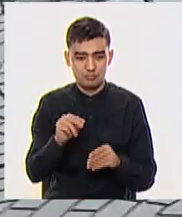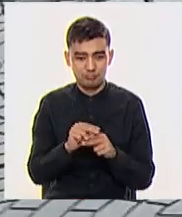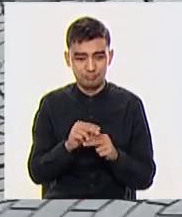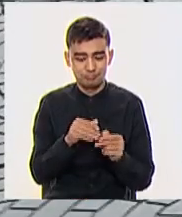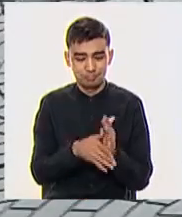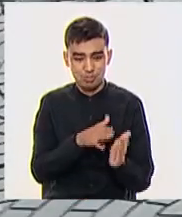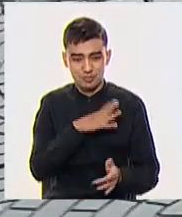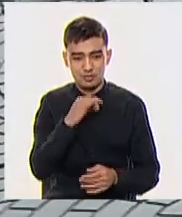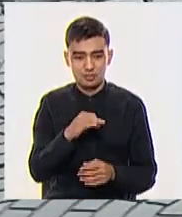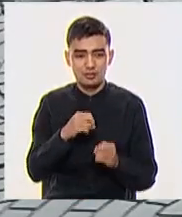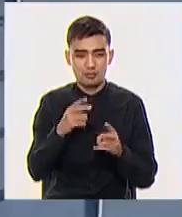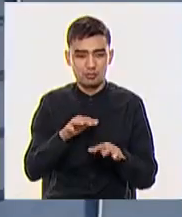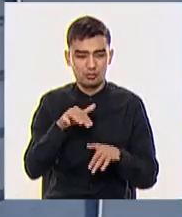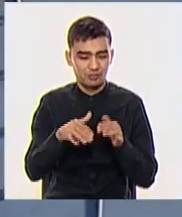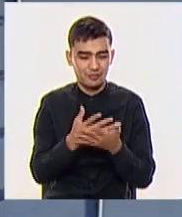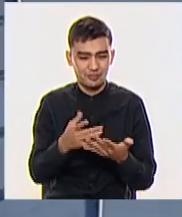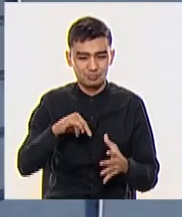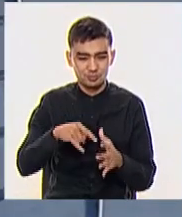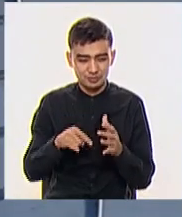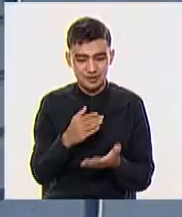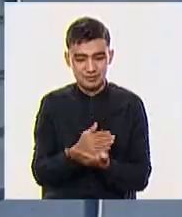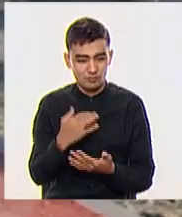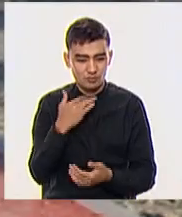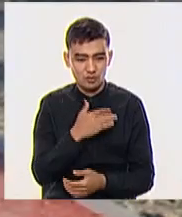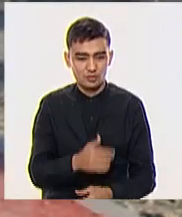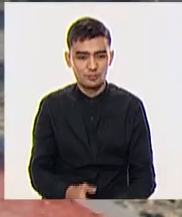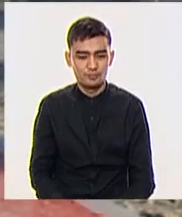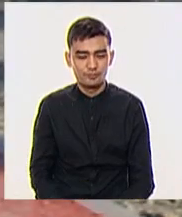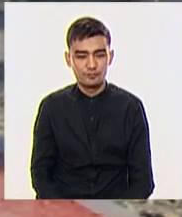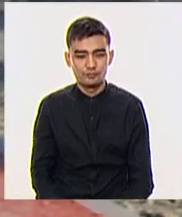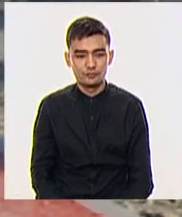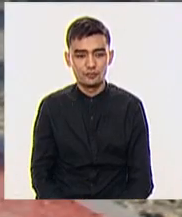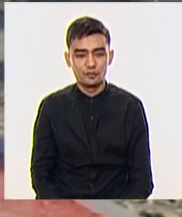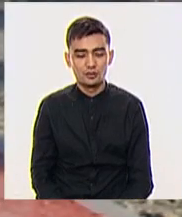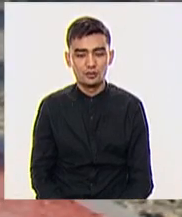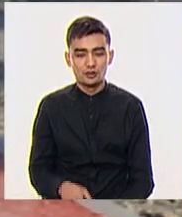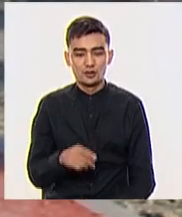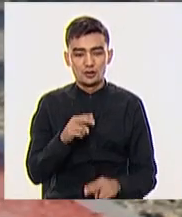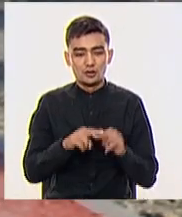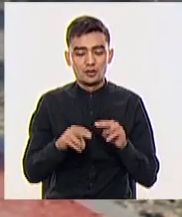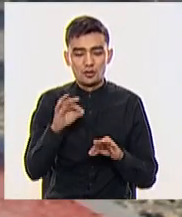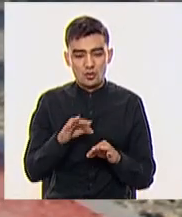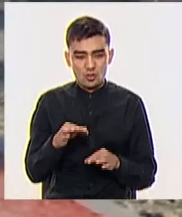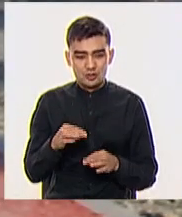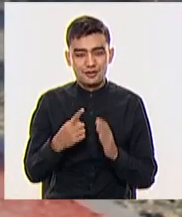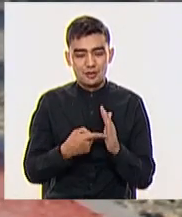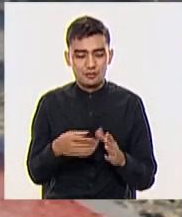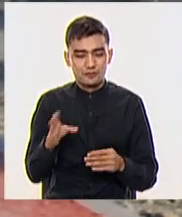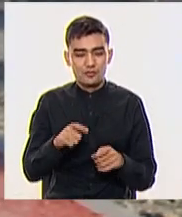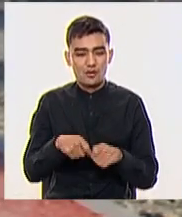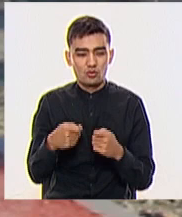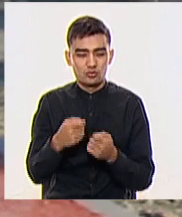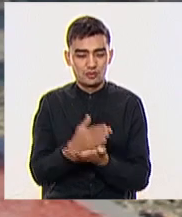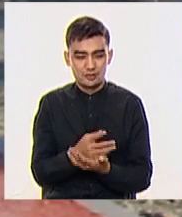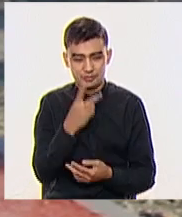тастары орнынан қозғалып кеткен, кесіліп кеткен жерлері көп. Параметры строительства все были нарушены. Құрылыс талаптарының бәрі